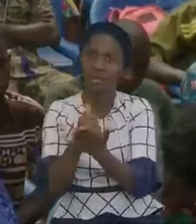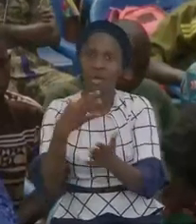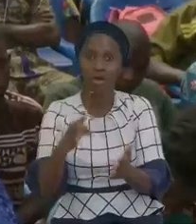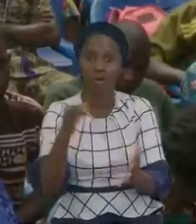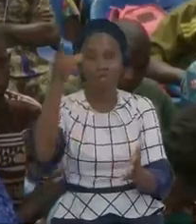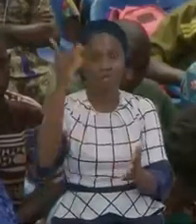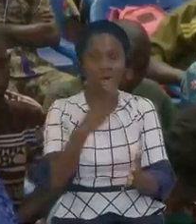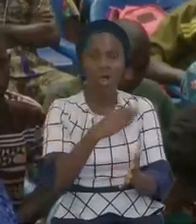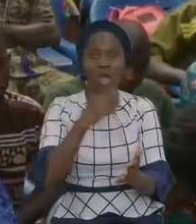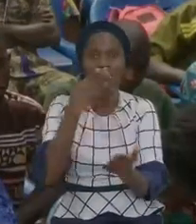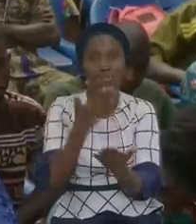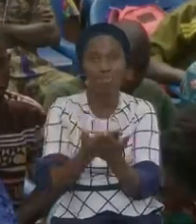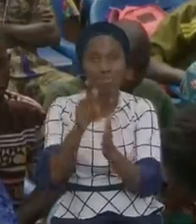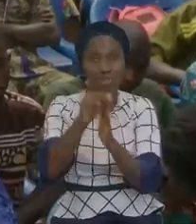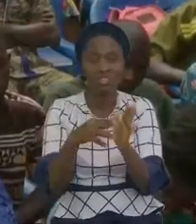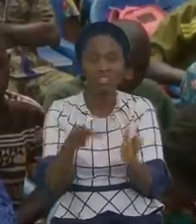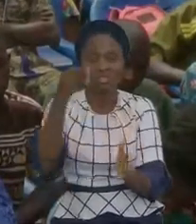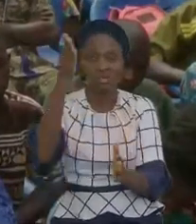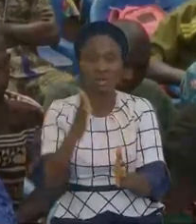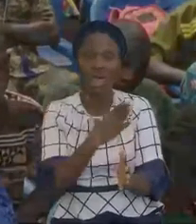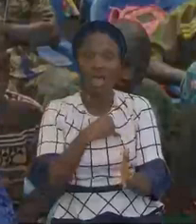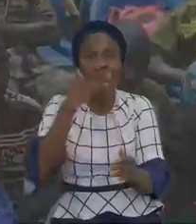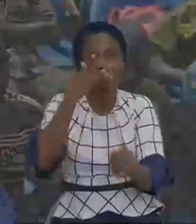la promesse de Dieu qui ne peut faillir,